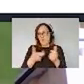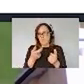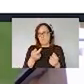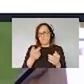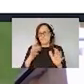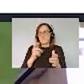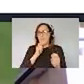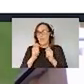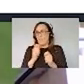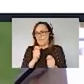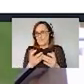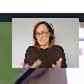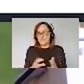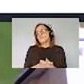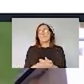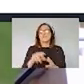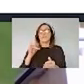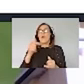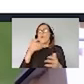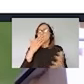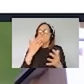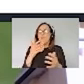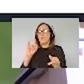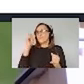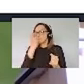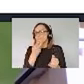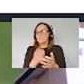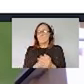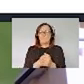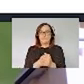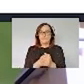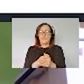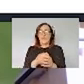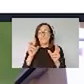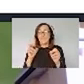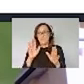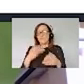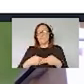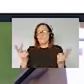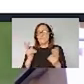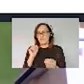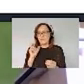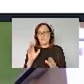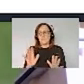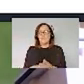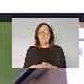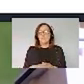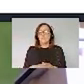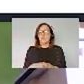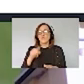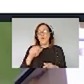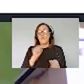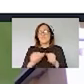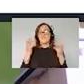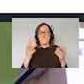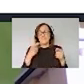audycję, i jak one wyglądają, czym zaciekawić, bo tak będzie dostęp. Bo drodzy Państwo, to jest najistotniejsze.